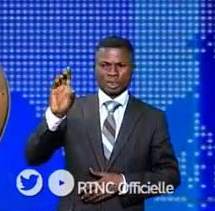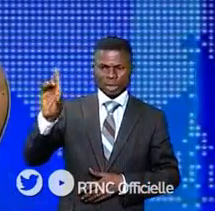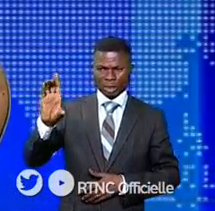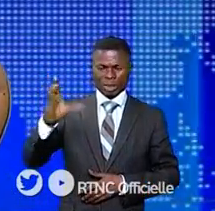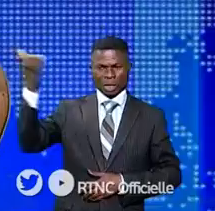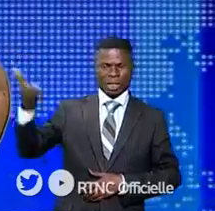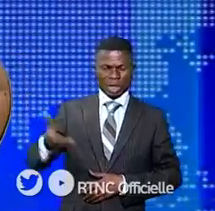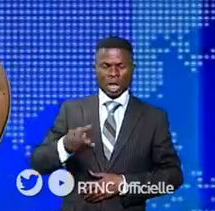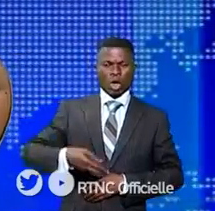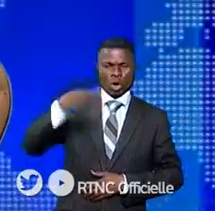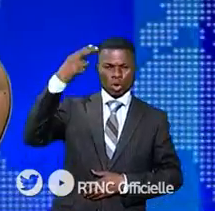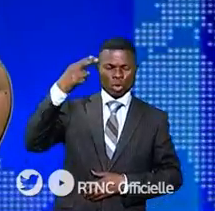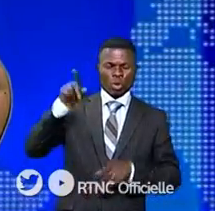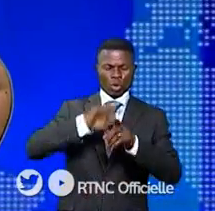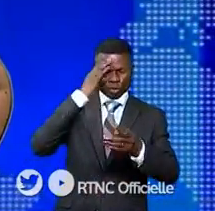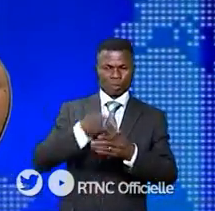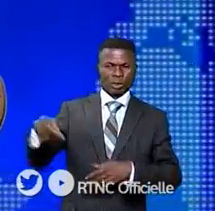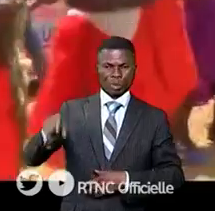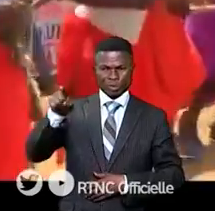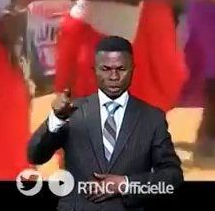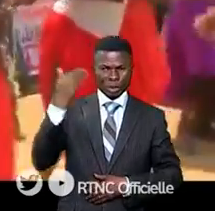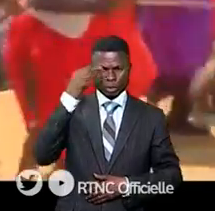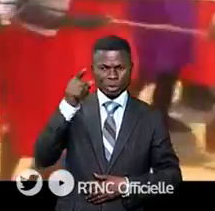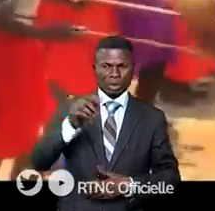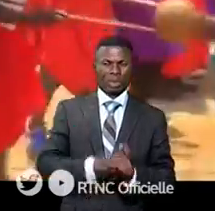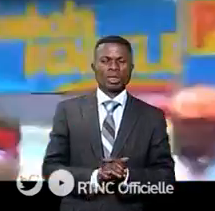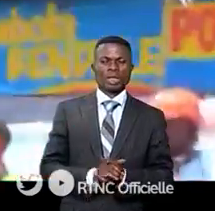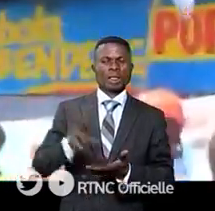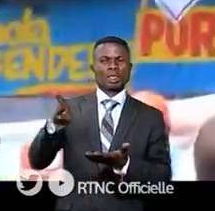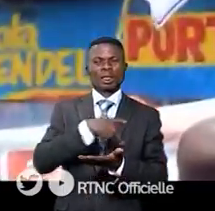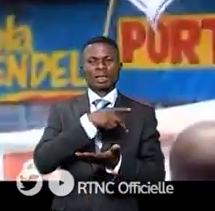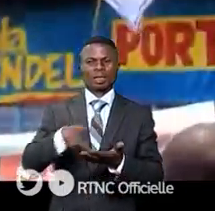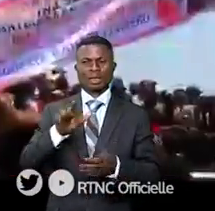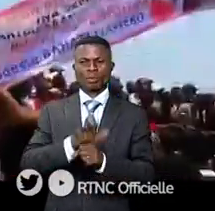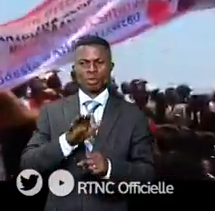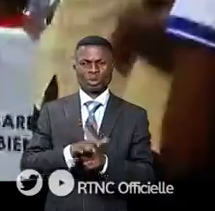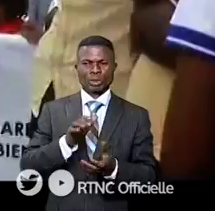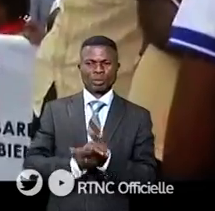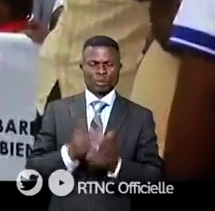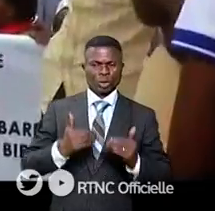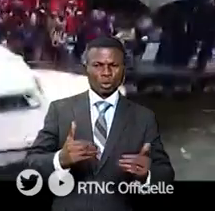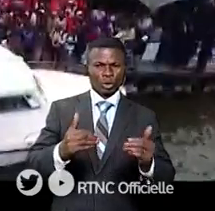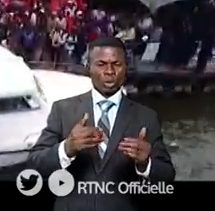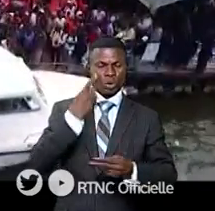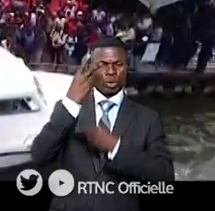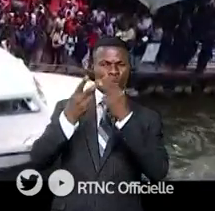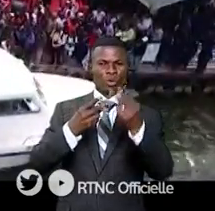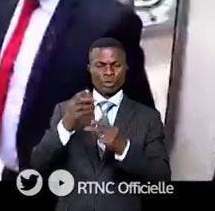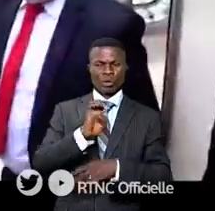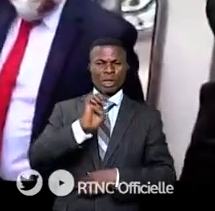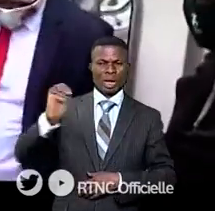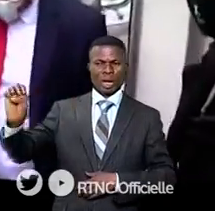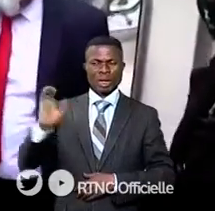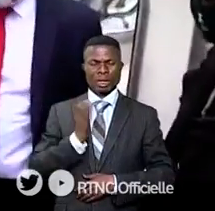accueilli en digne fils du terroir. Regardez. Poursuivant son périple à l'est de la